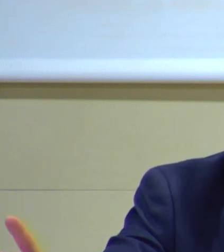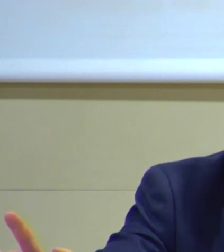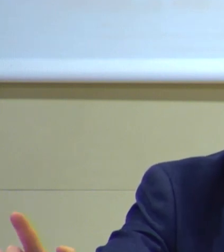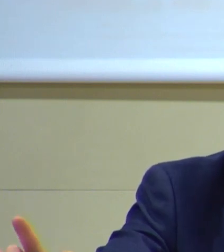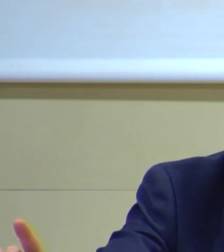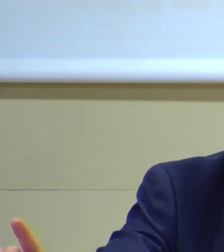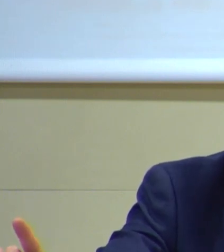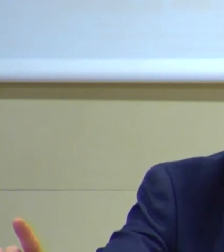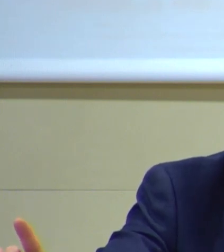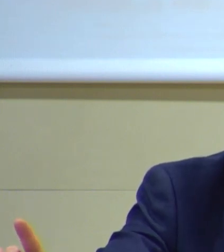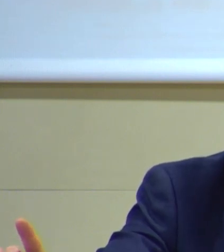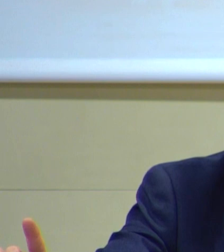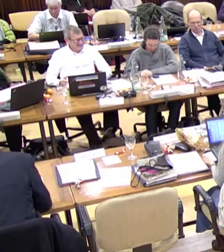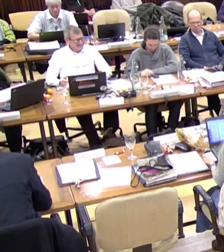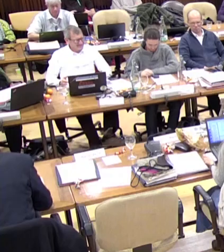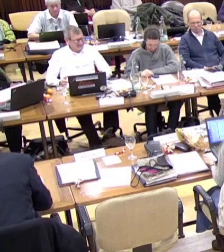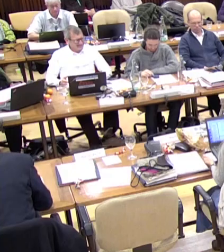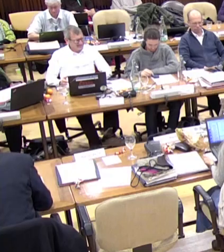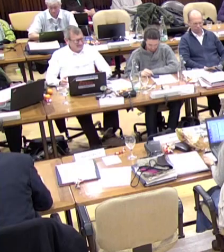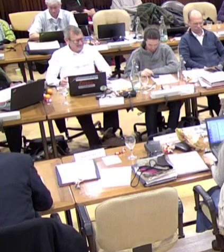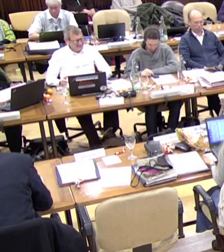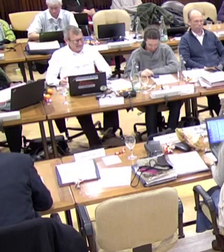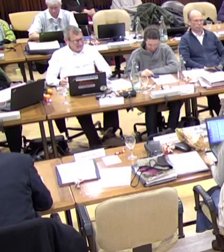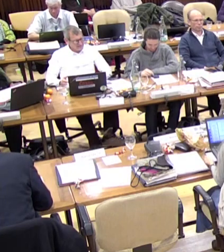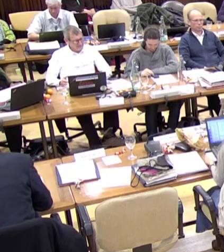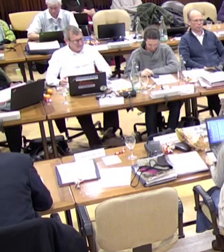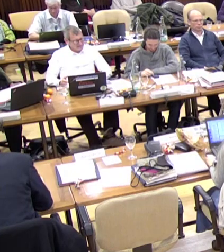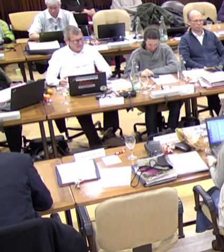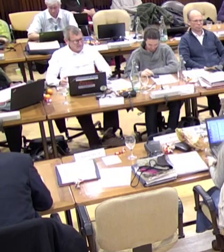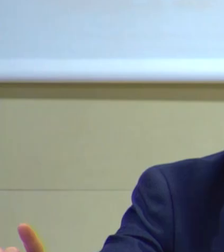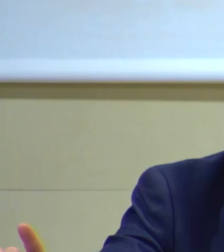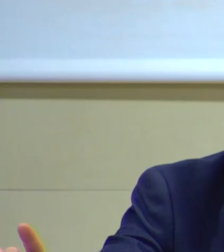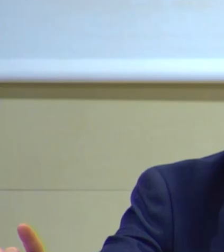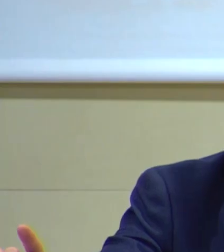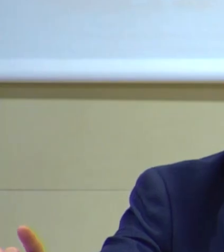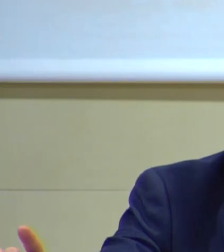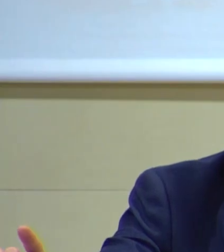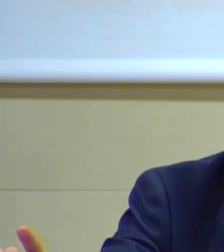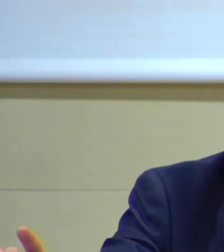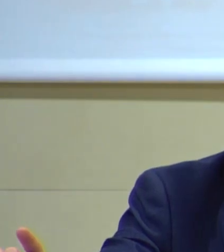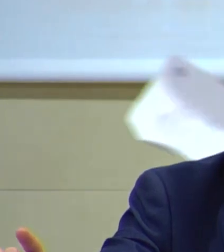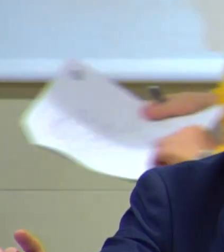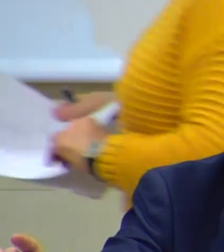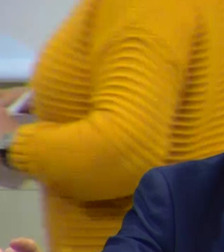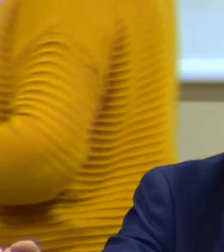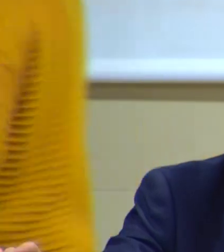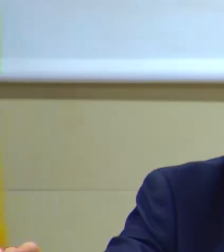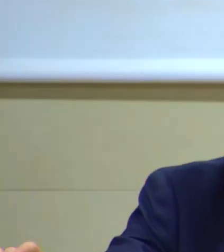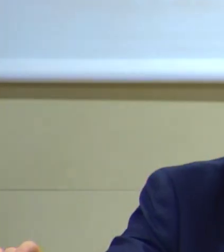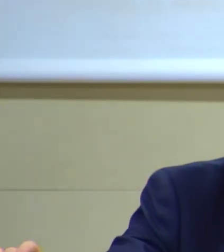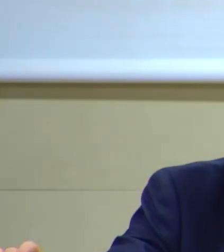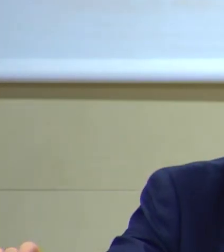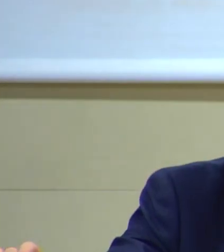à contre de hergé contre très bien et qui votent pour rcg